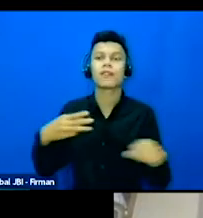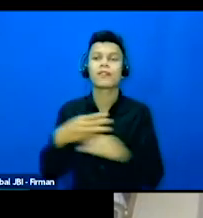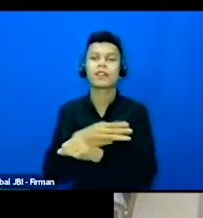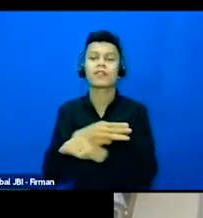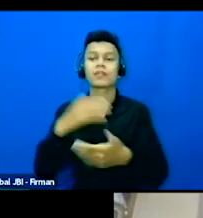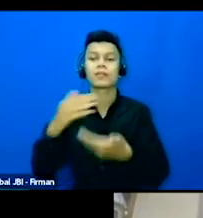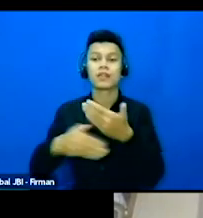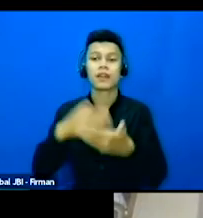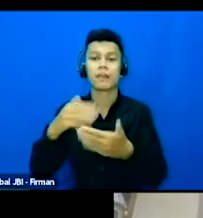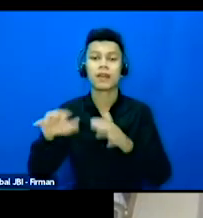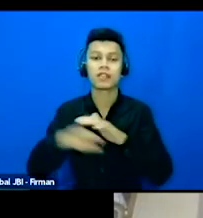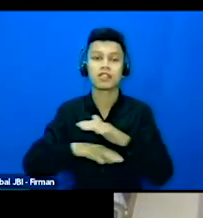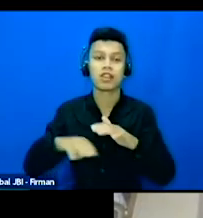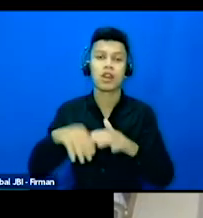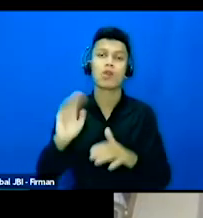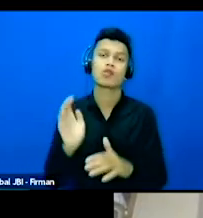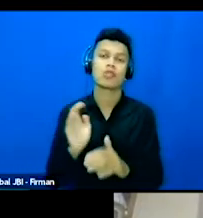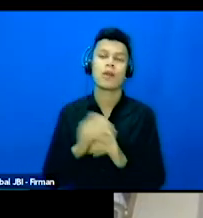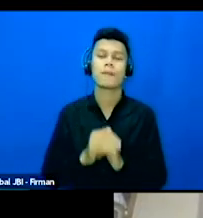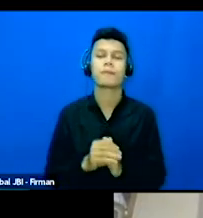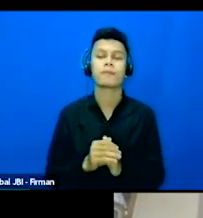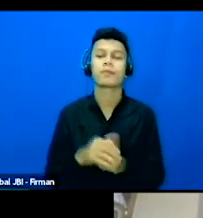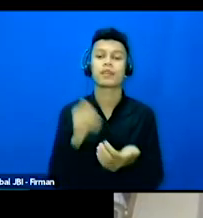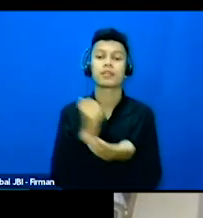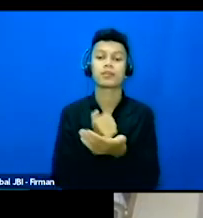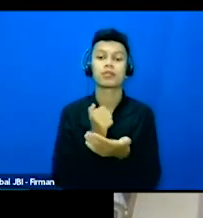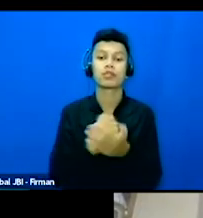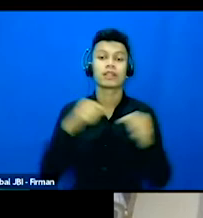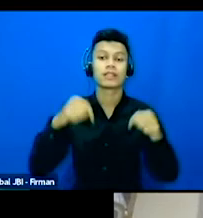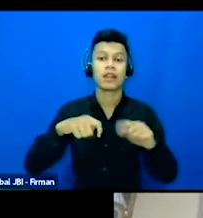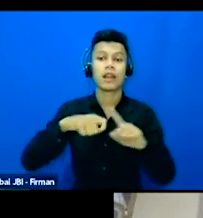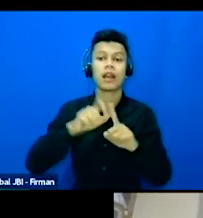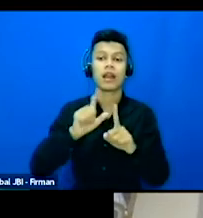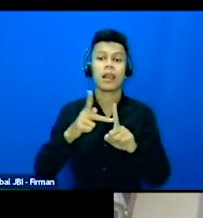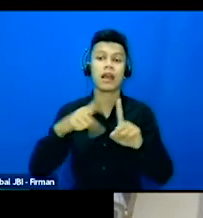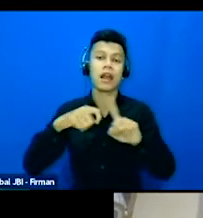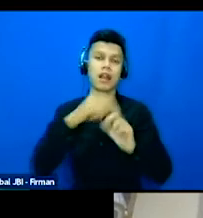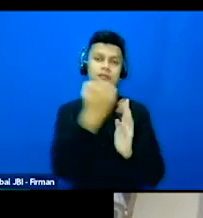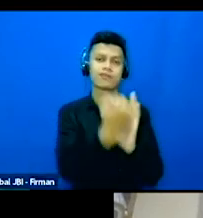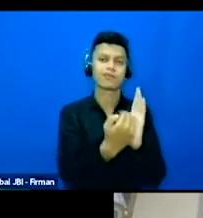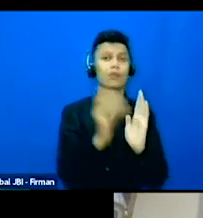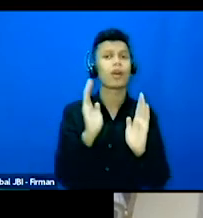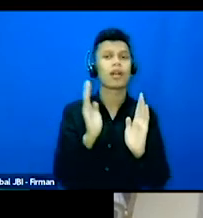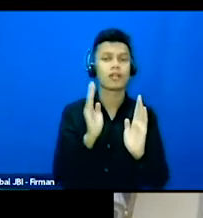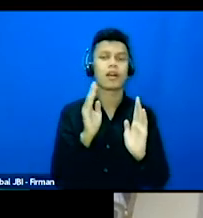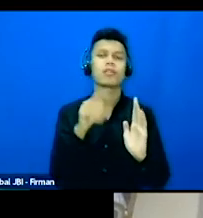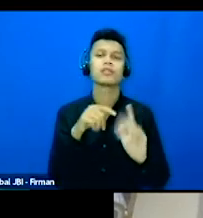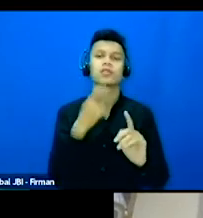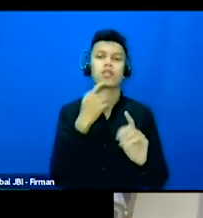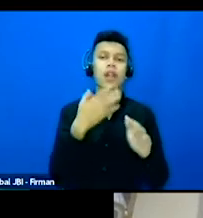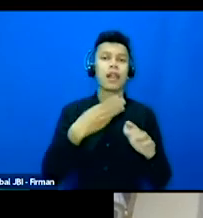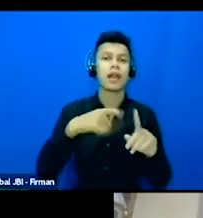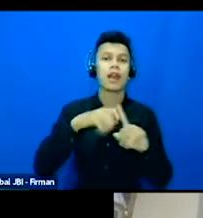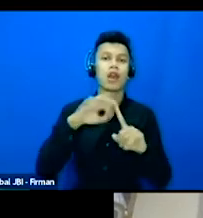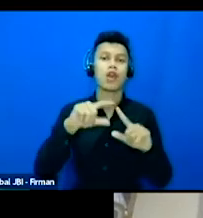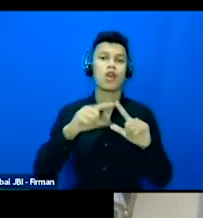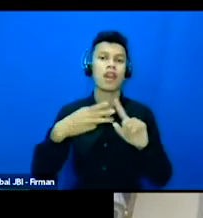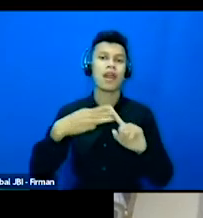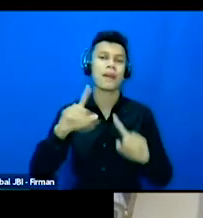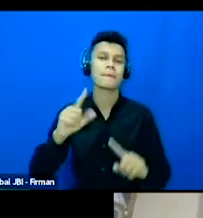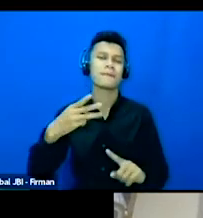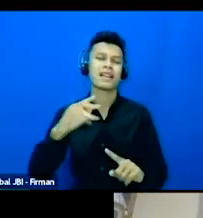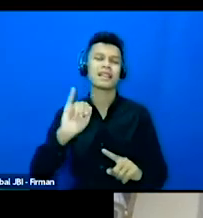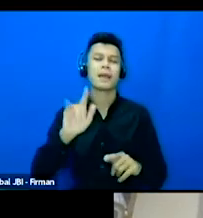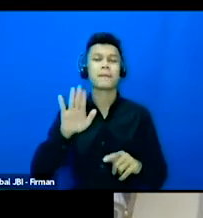penerapan standar itu sendiri dan Sebenarnya sekarang juga detail khas sudah ada kebijakan mengenai eco-label walaupun sifatnya masih sukarela